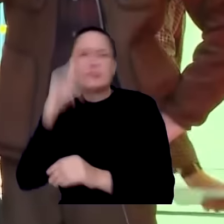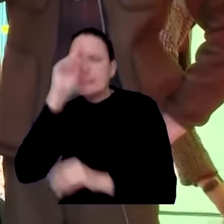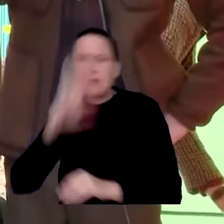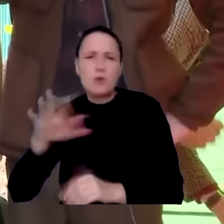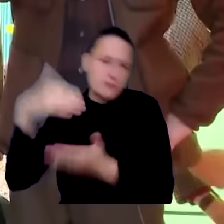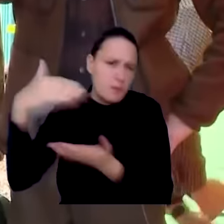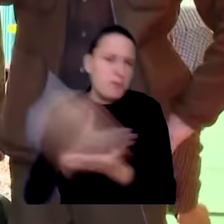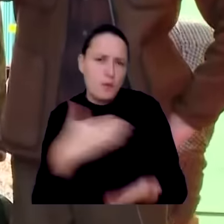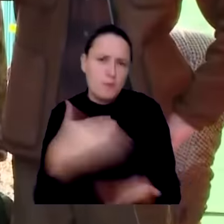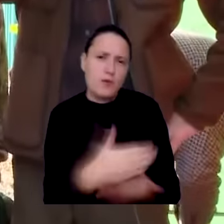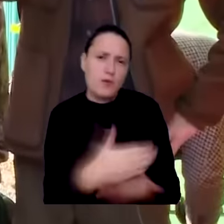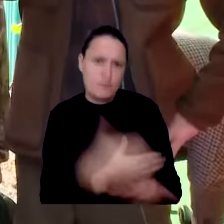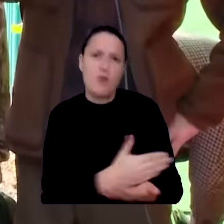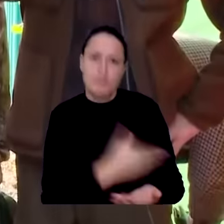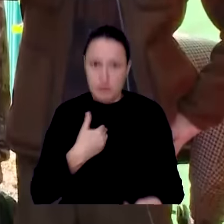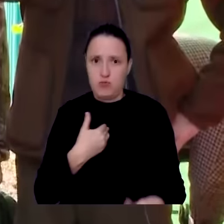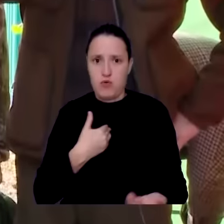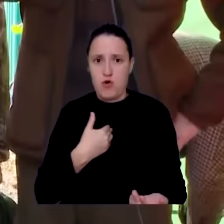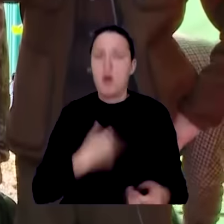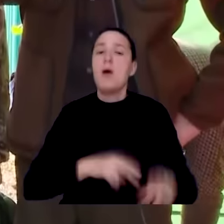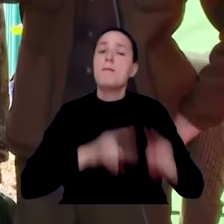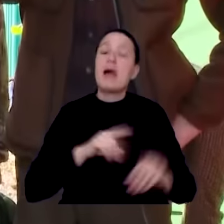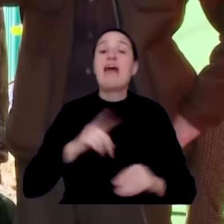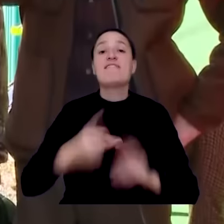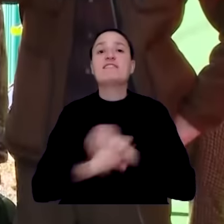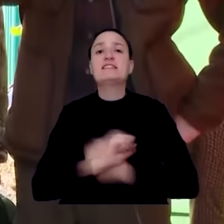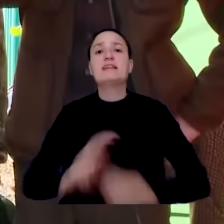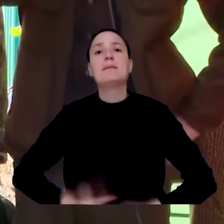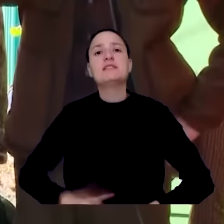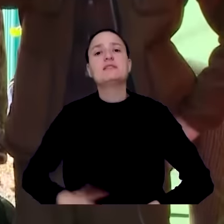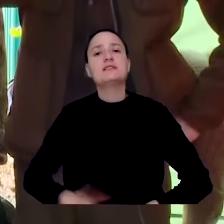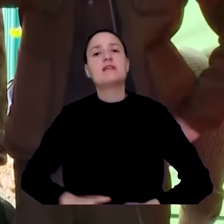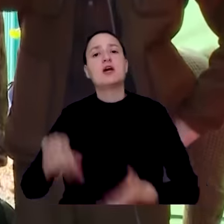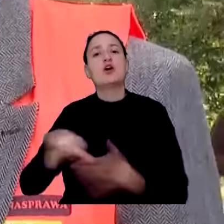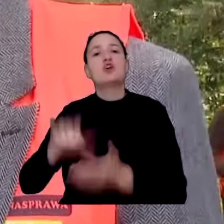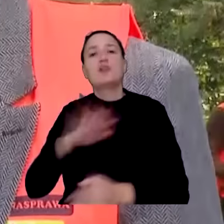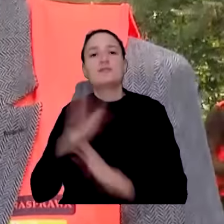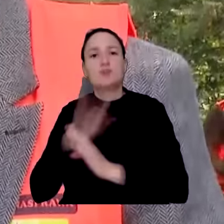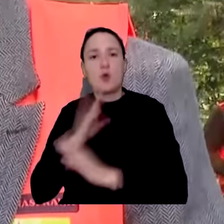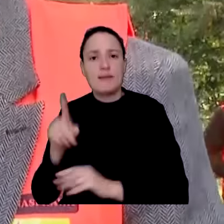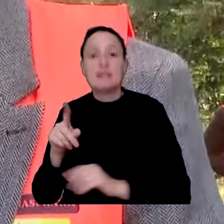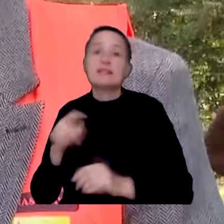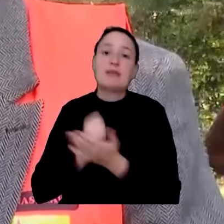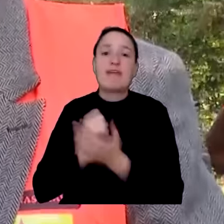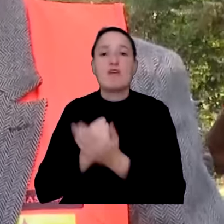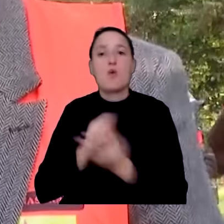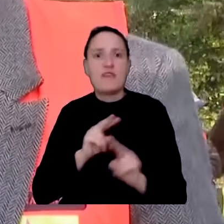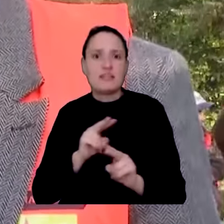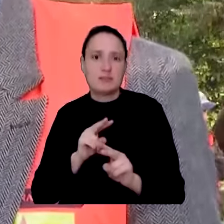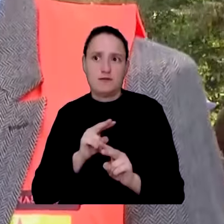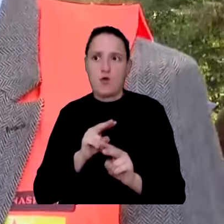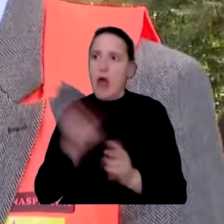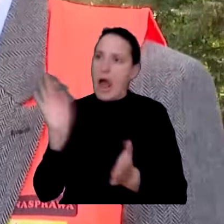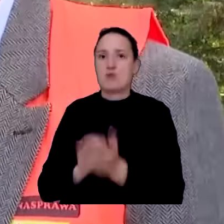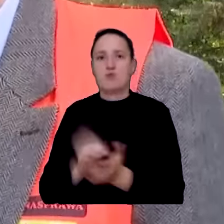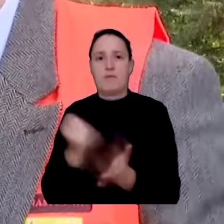i organizacją pomocy powodzianą, wiceminister klimatu i środowiska do spraw łowiectwa przypuścił kolejny